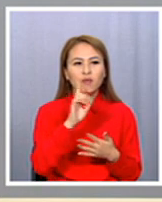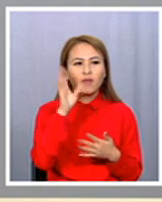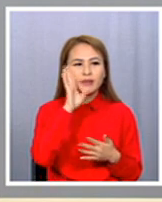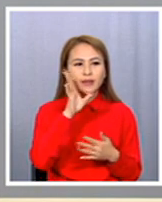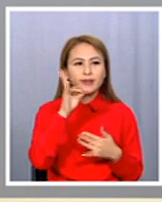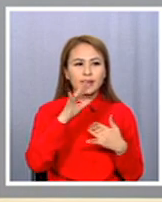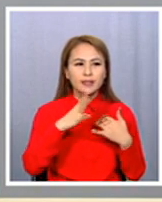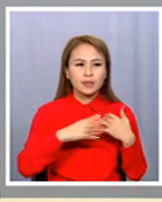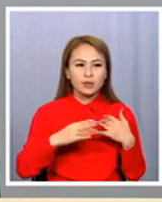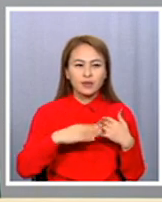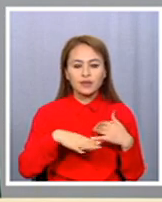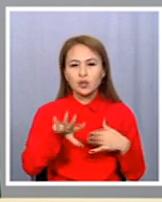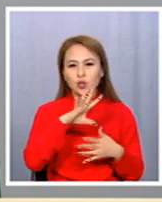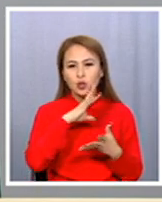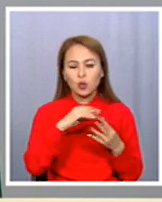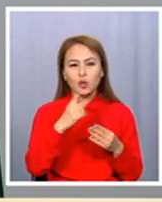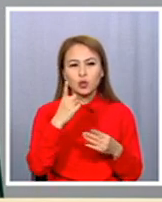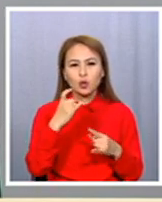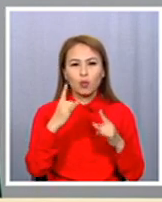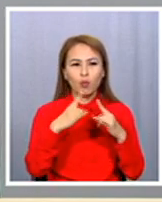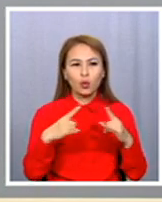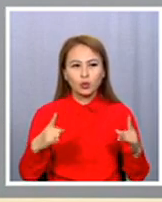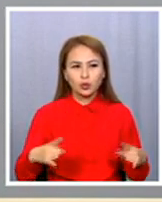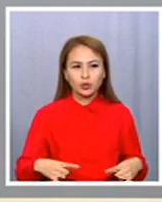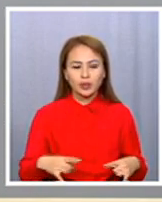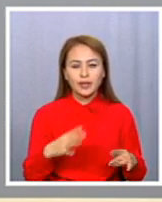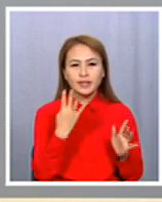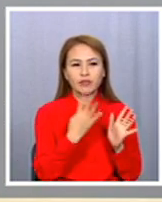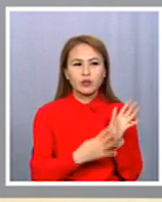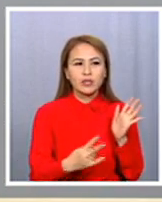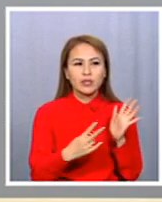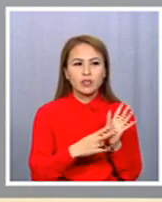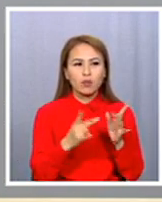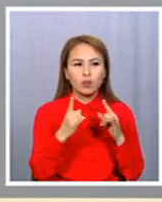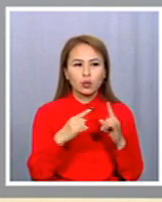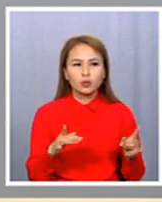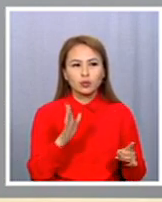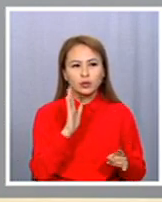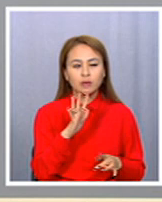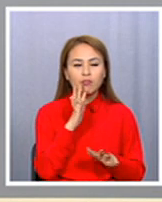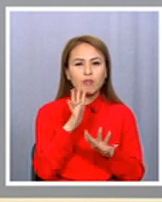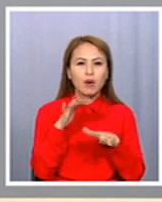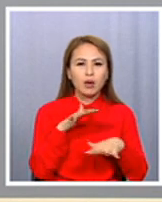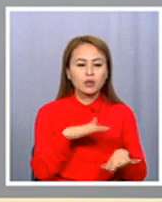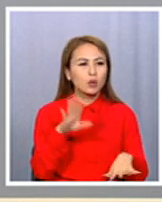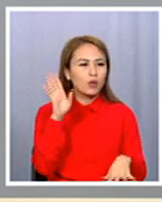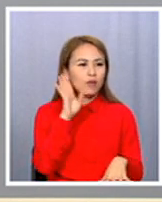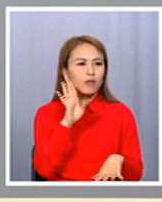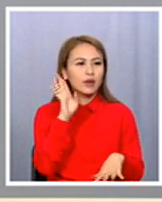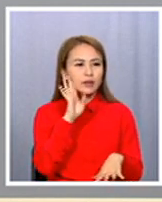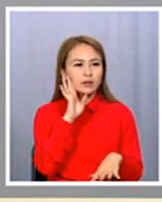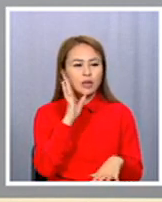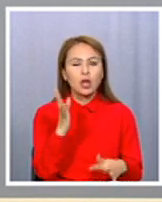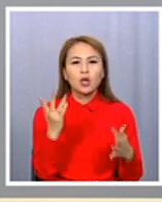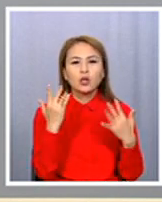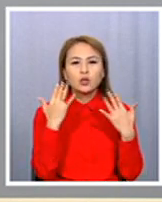Земле всего 100 бочек. Из них 97 бочек будут с морской